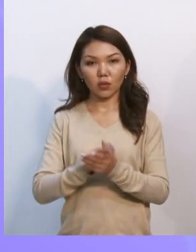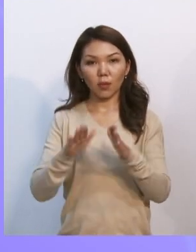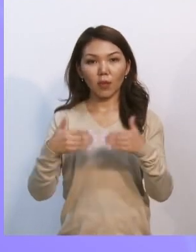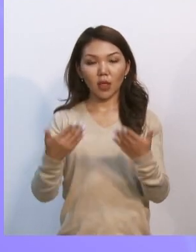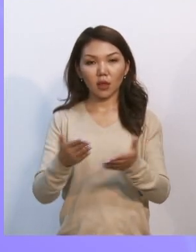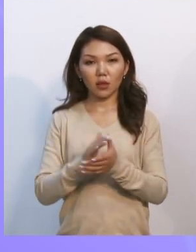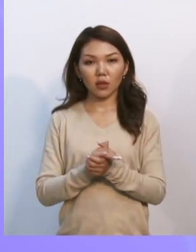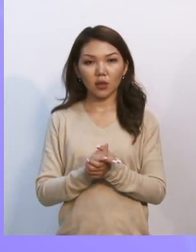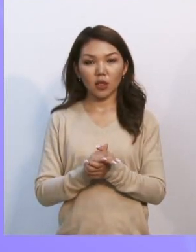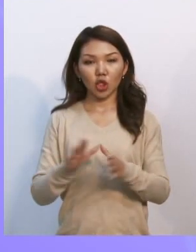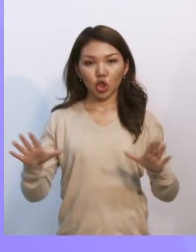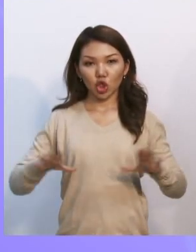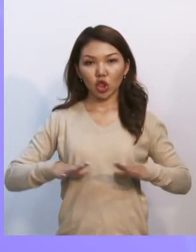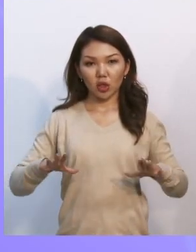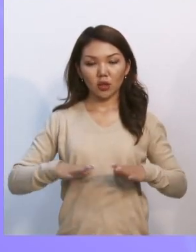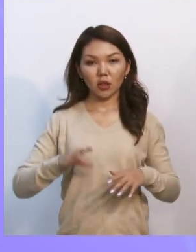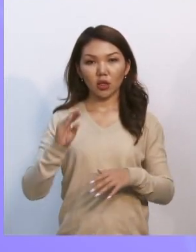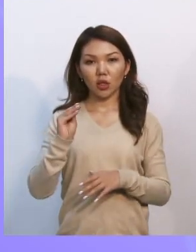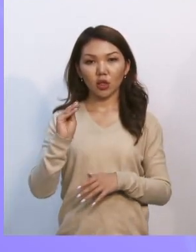Жылкы.